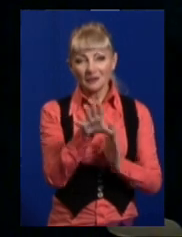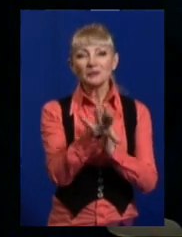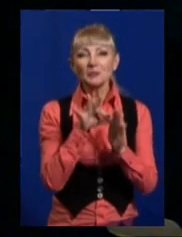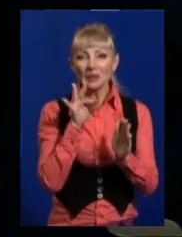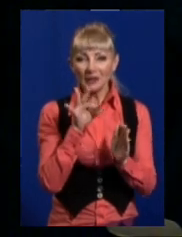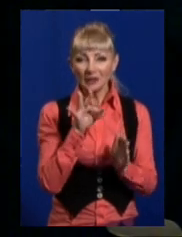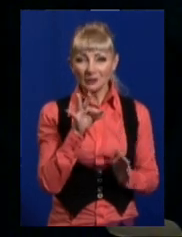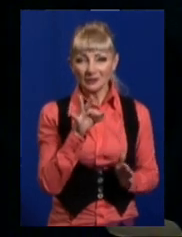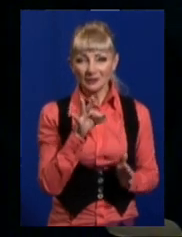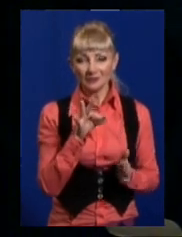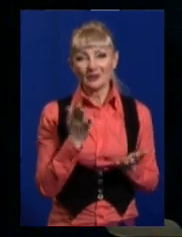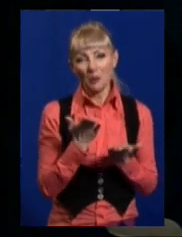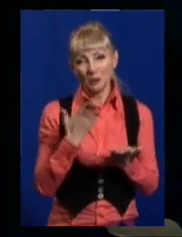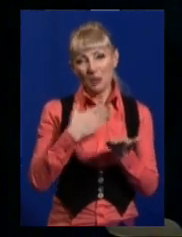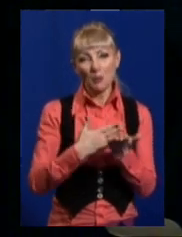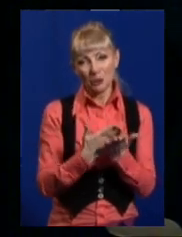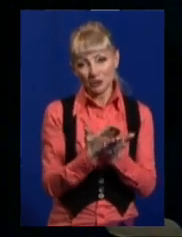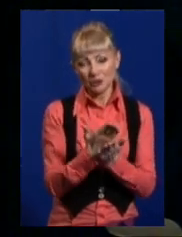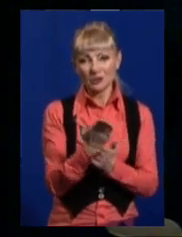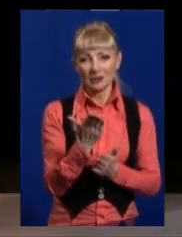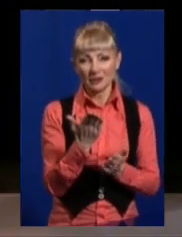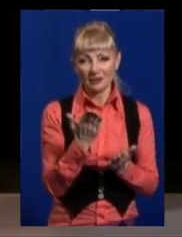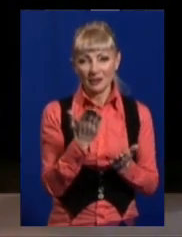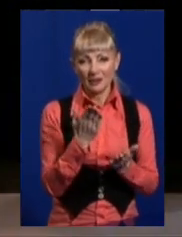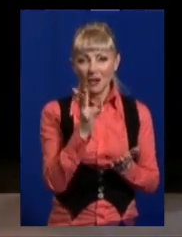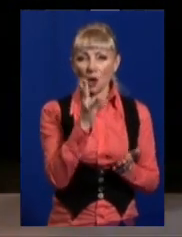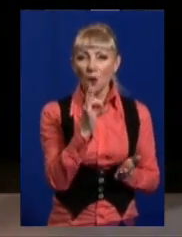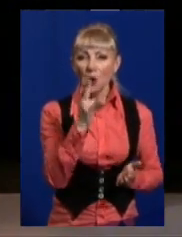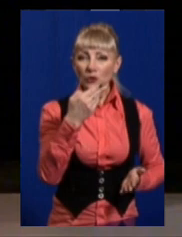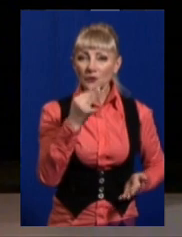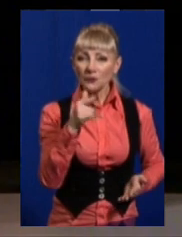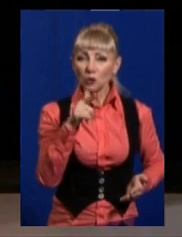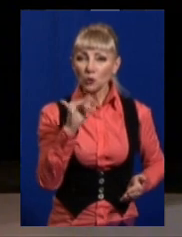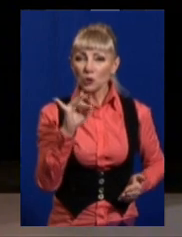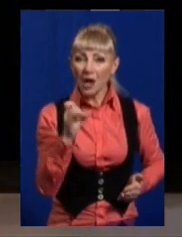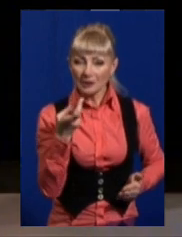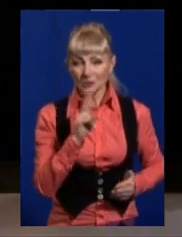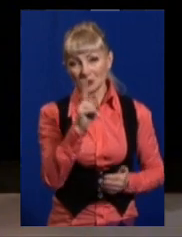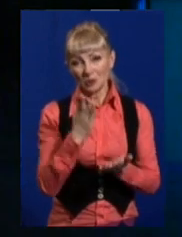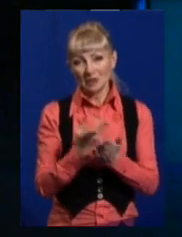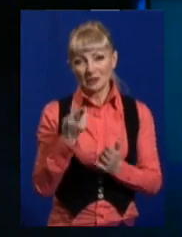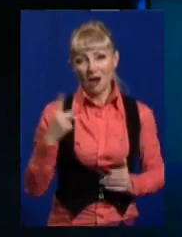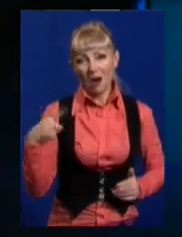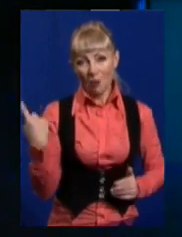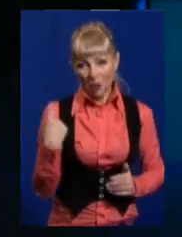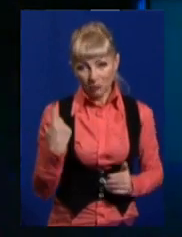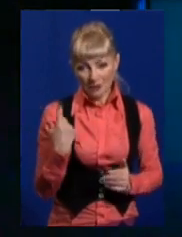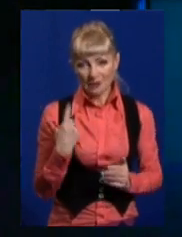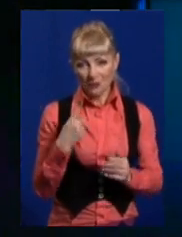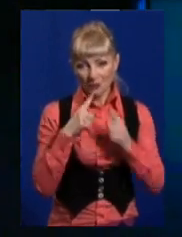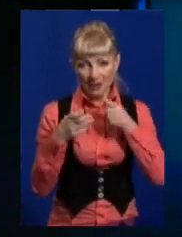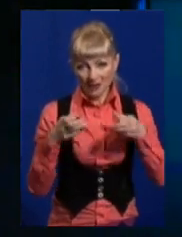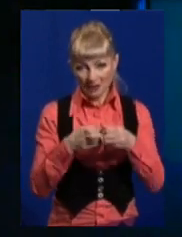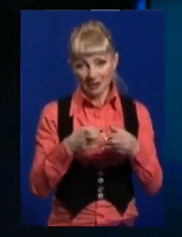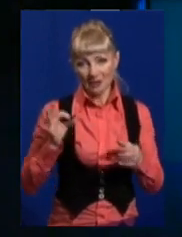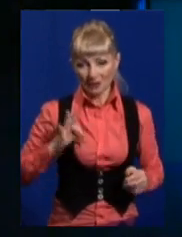обирають певні політичні конфігурації, які є для обласного осередку найбільш вигідними. Угу. Ну, от так само,